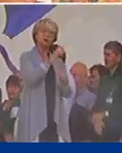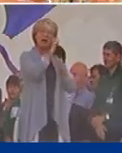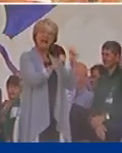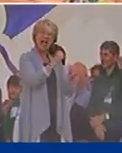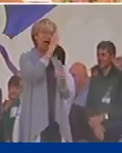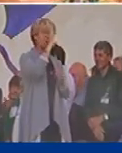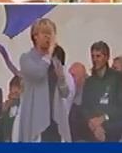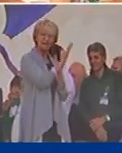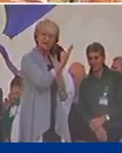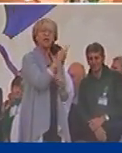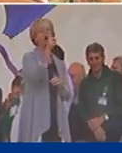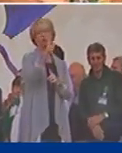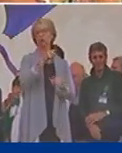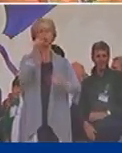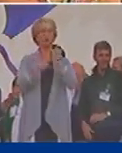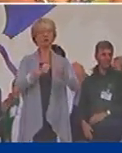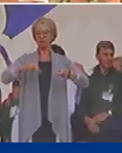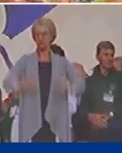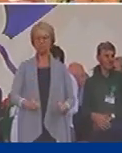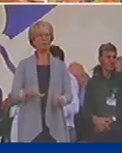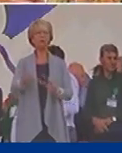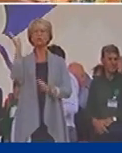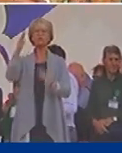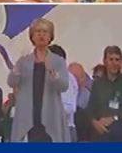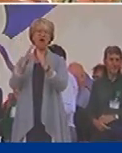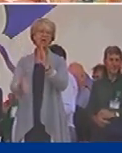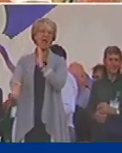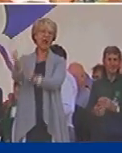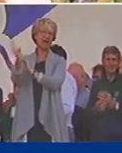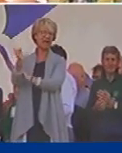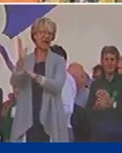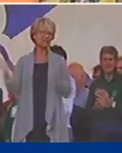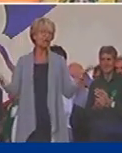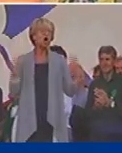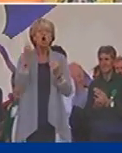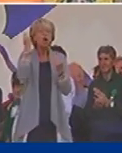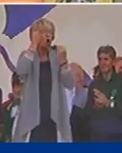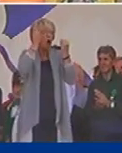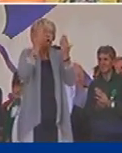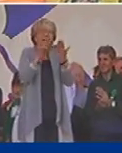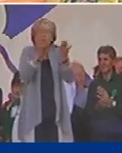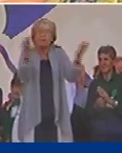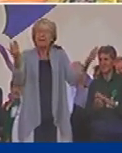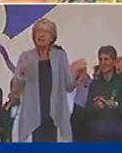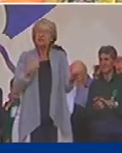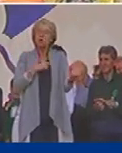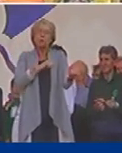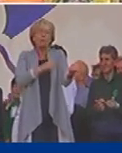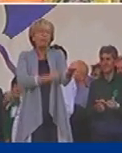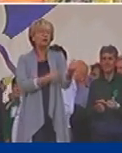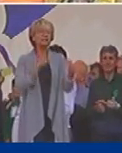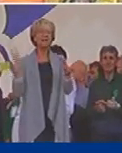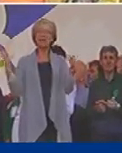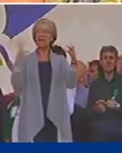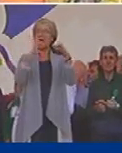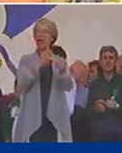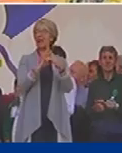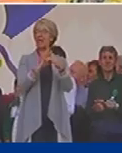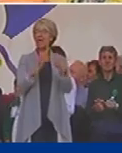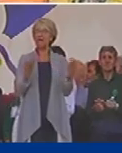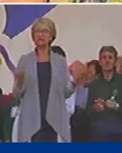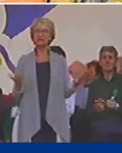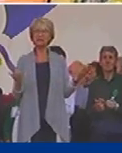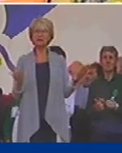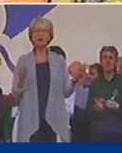poltrona e torni a casa. Cosa ne pensano i nostri potenziali alleati? Cosa ne